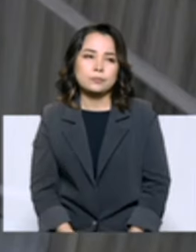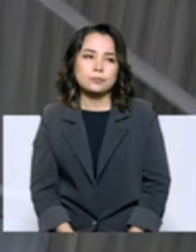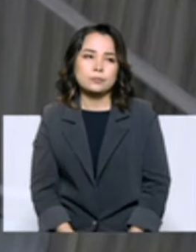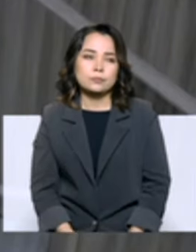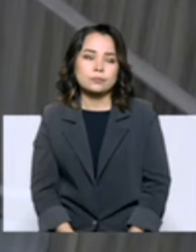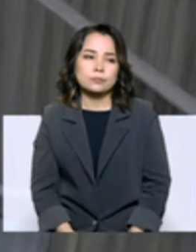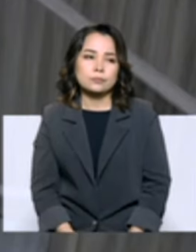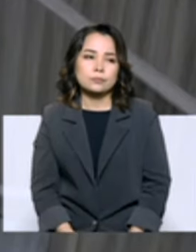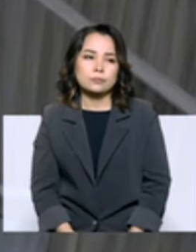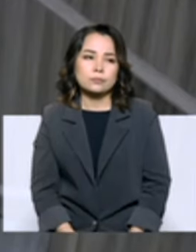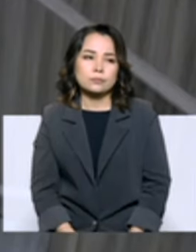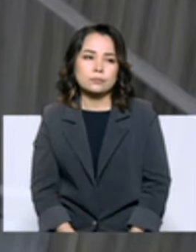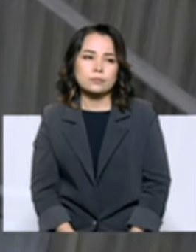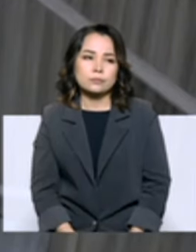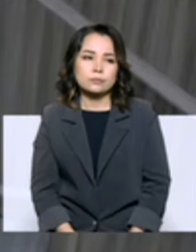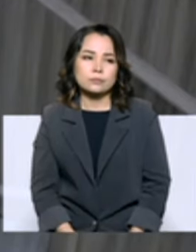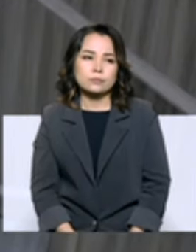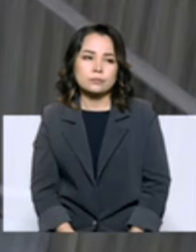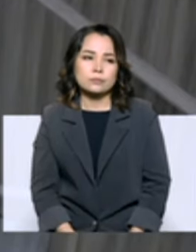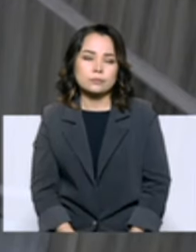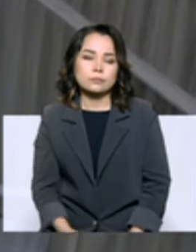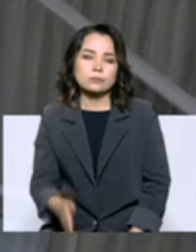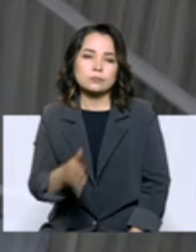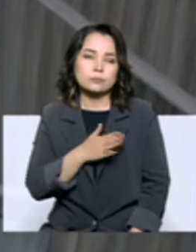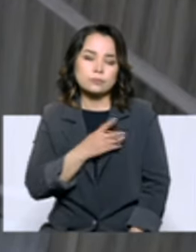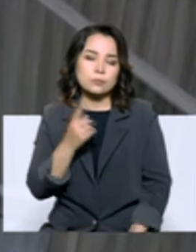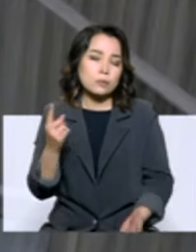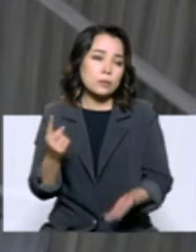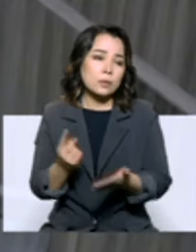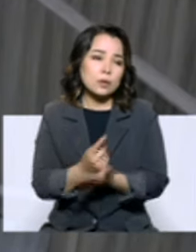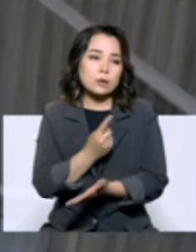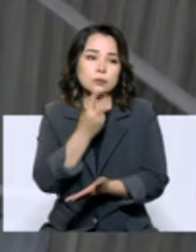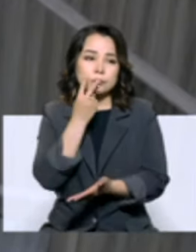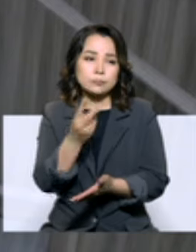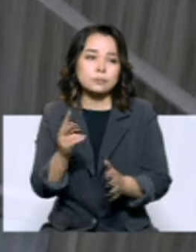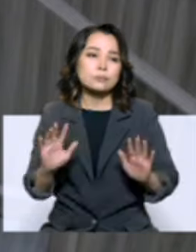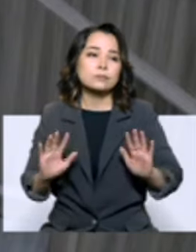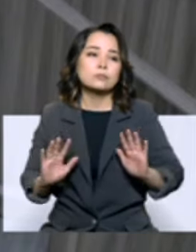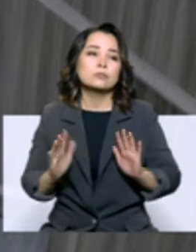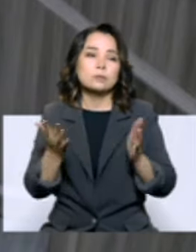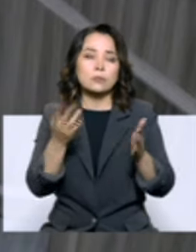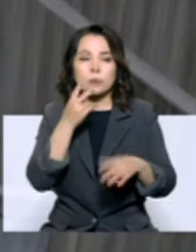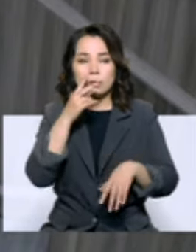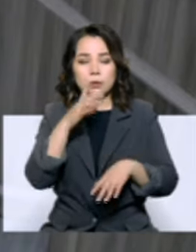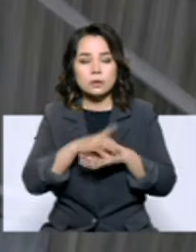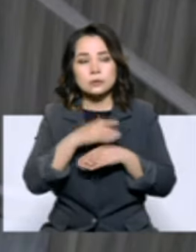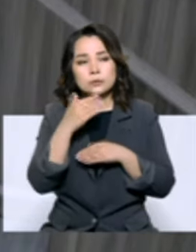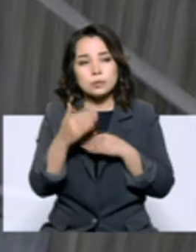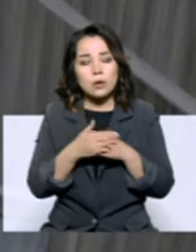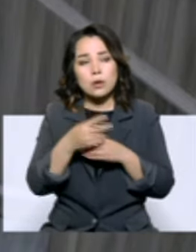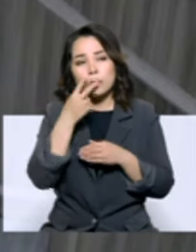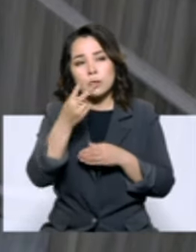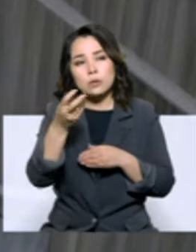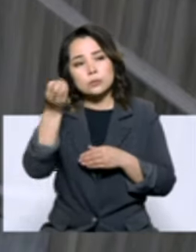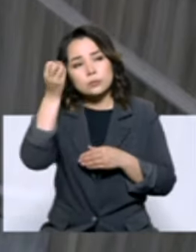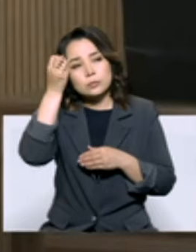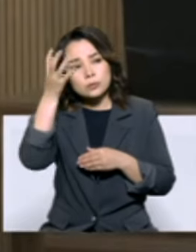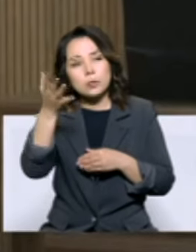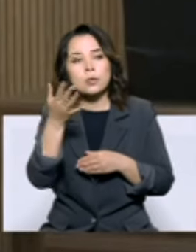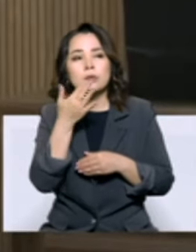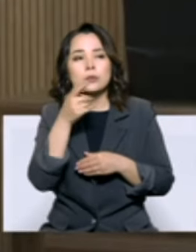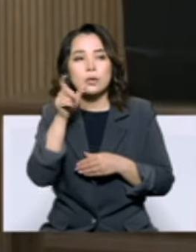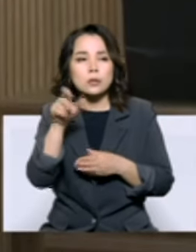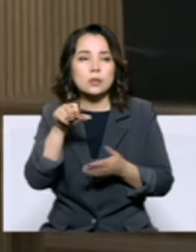Я впервые столкнулась с случаем. Мен осындай жағдайға бірінші рет жолығып тұрмын. Былай қарасаң, ақылды, интеллектісі